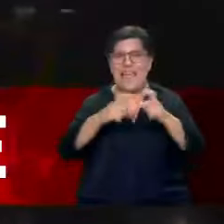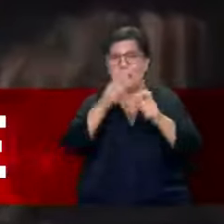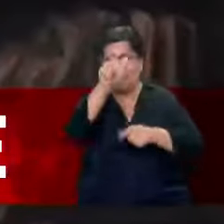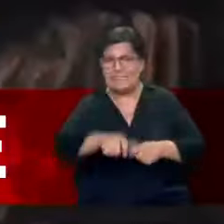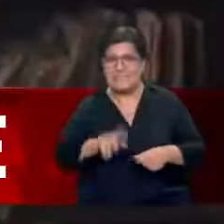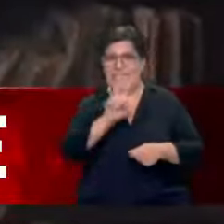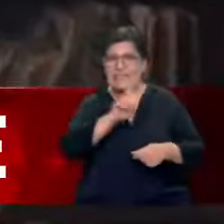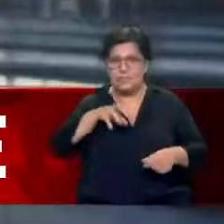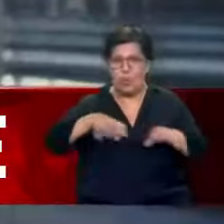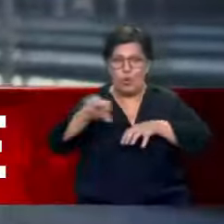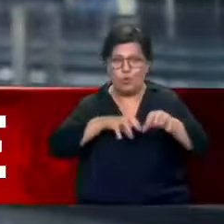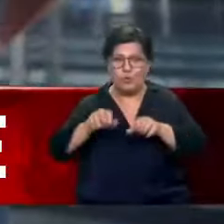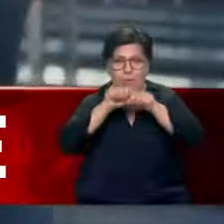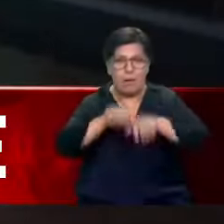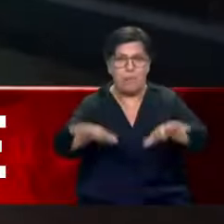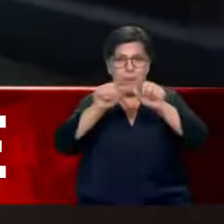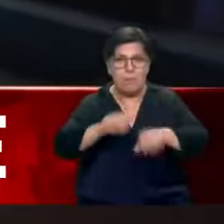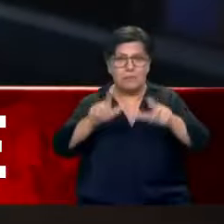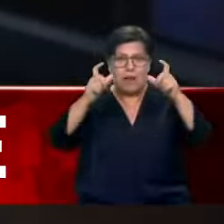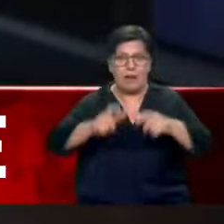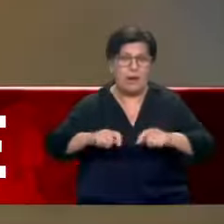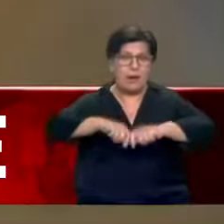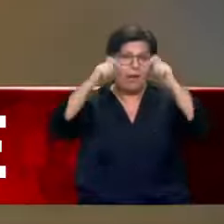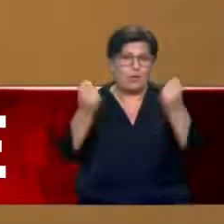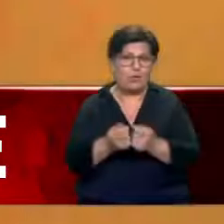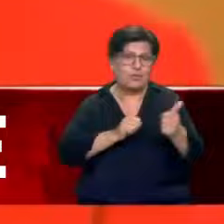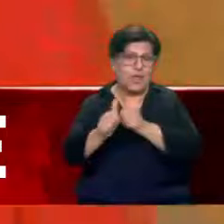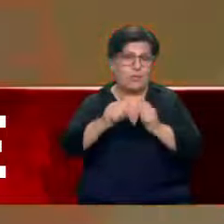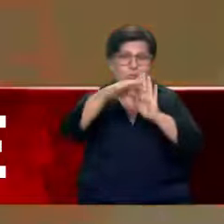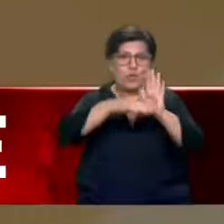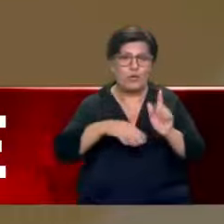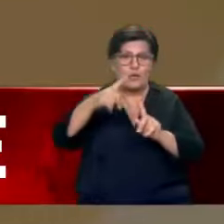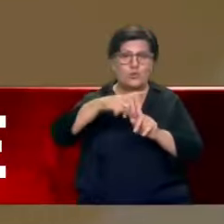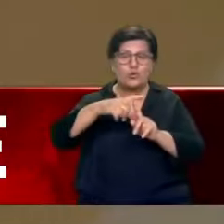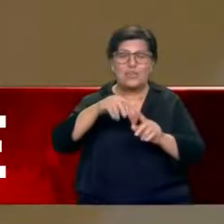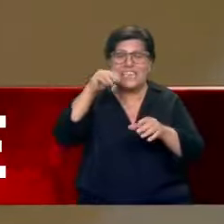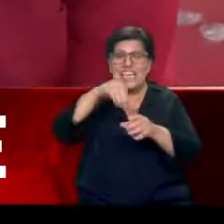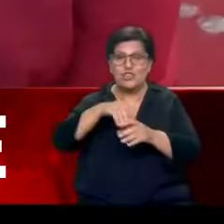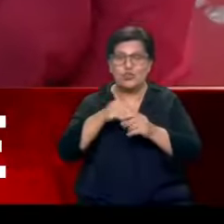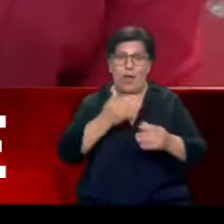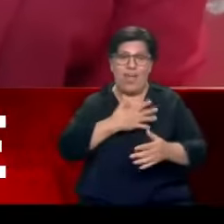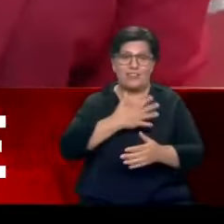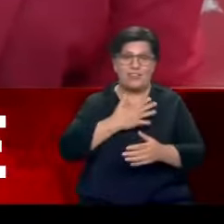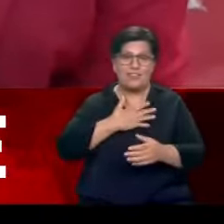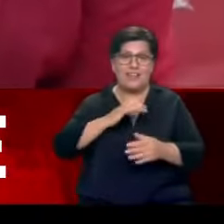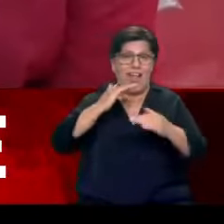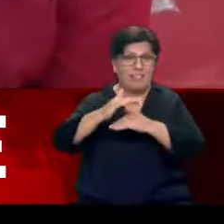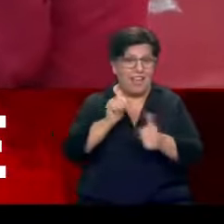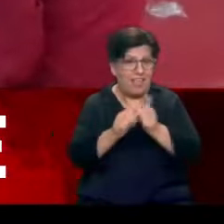Erbil 700 bölümün üzerinde yayınlanan ve alanında rekor kıran yarışma programı Turnike için çok heyecanlı. Halk da